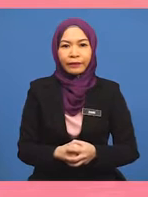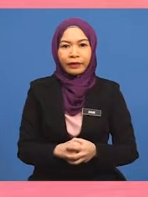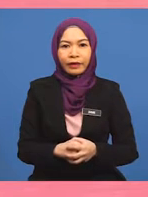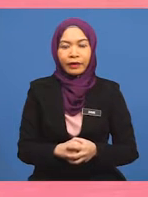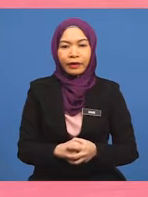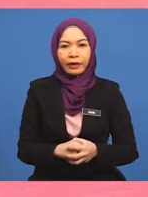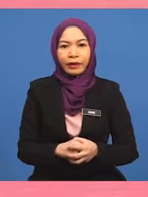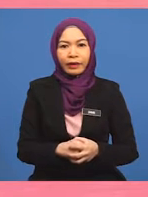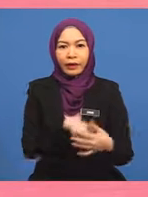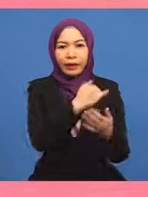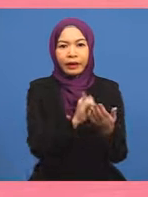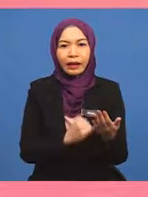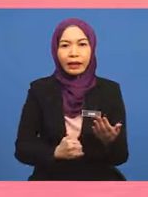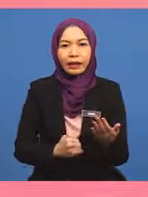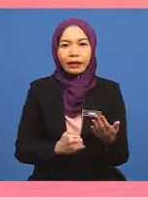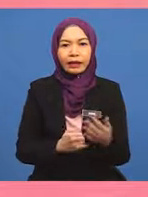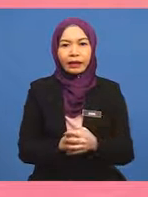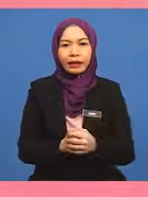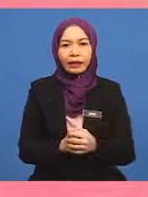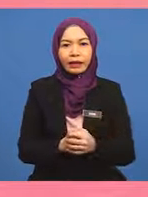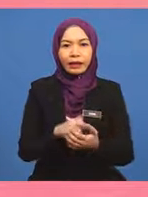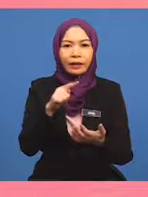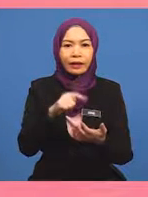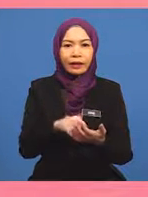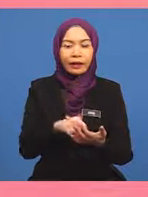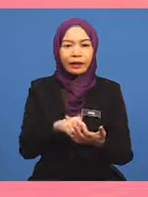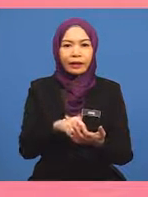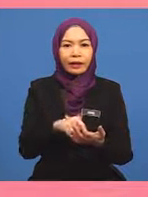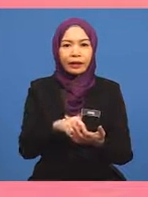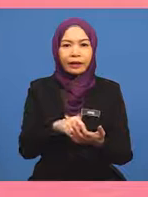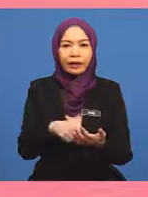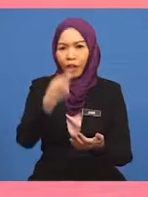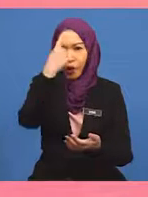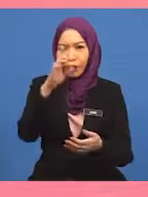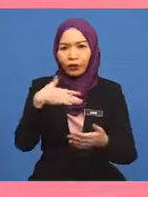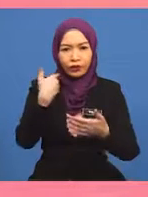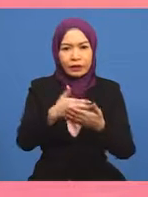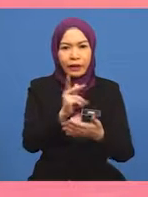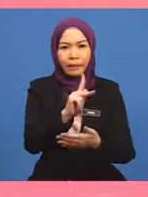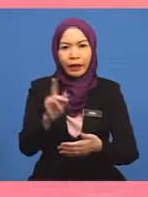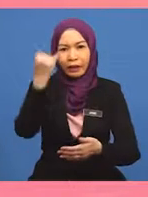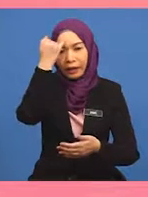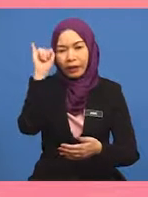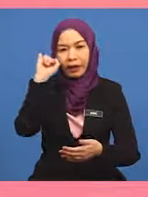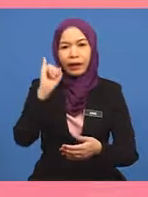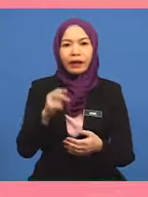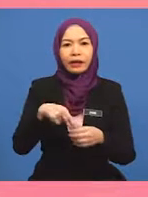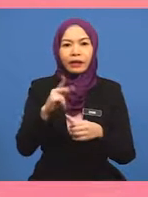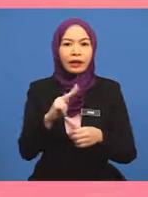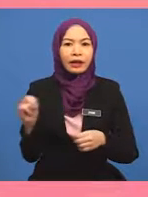Lakaran yang dihasilkan oleh pereka bentuk untuk menyampaikan idea penghasilan